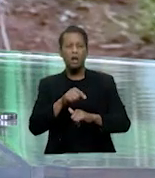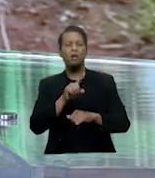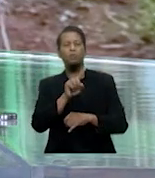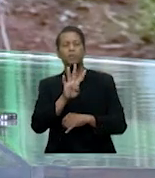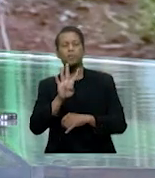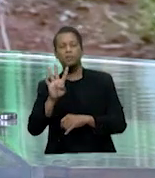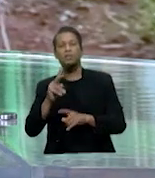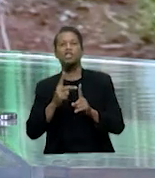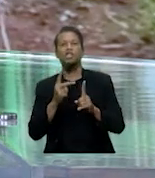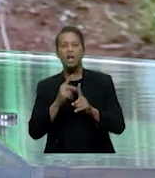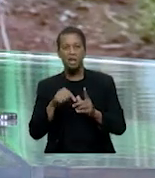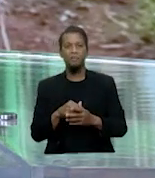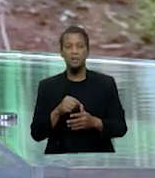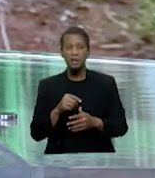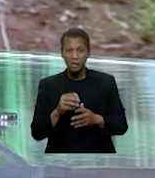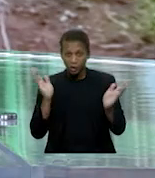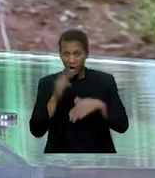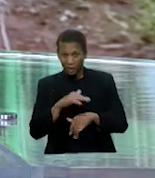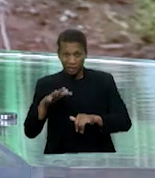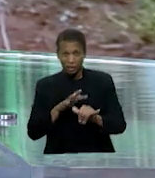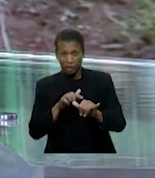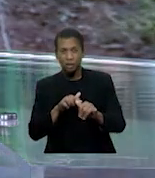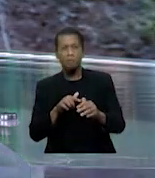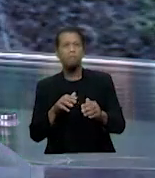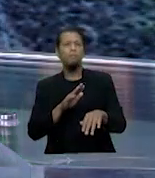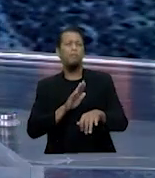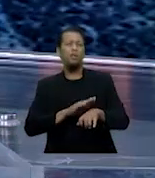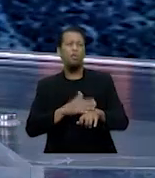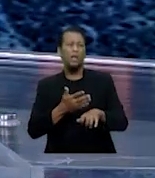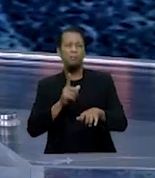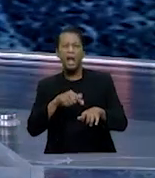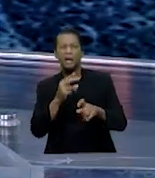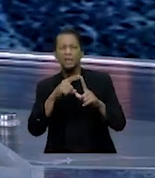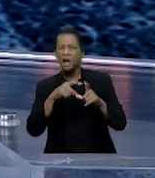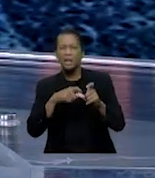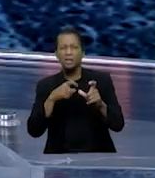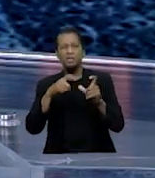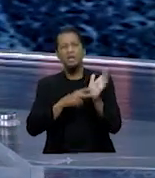waktu salat Idul Adha hari ini berdasarkan metode hisab Qomariah terkat naqsabandiyah